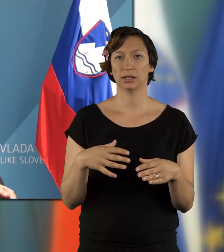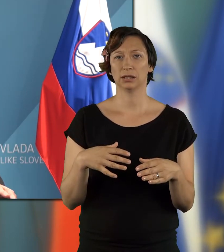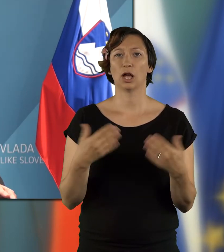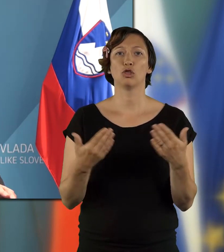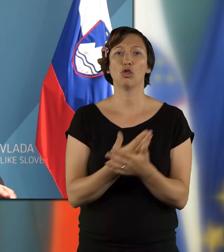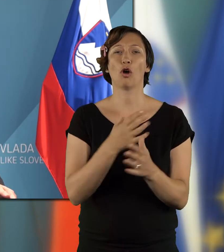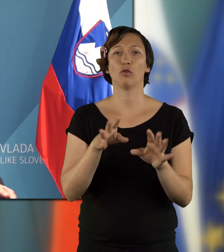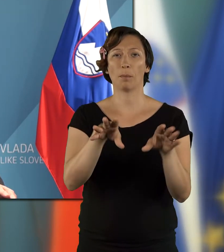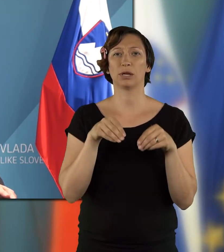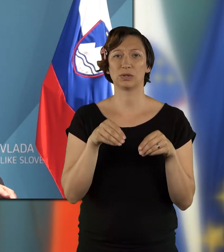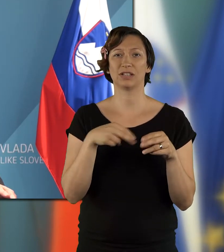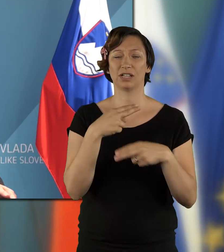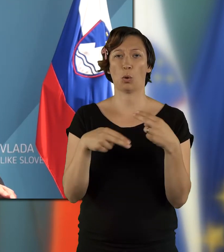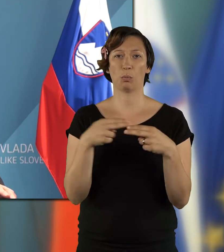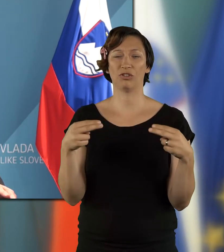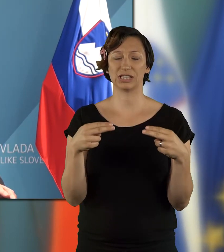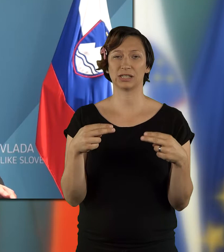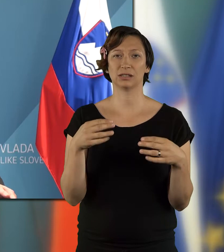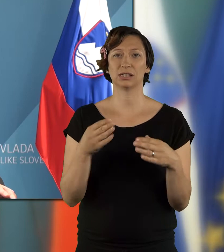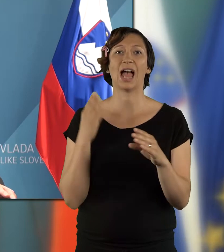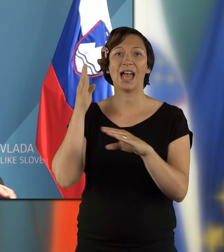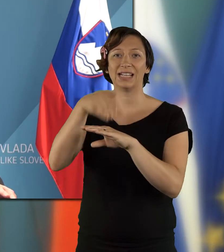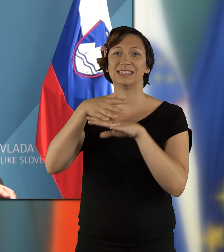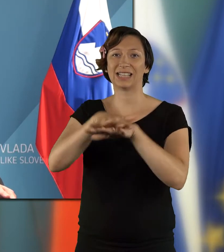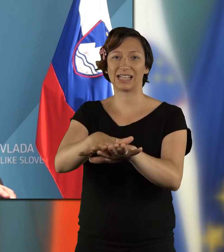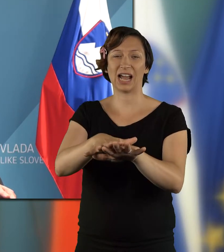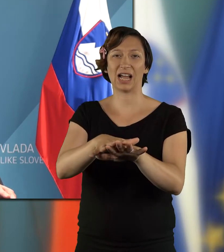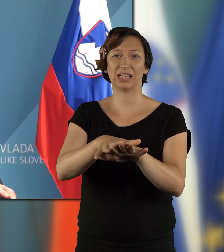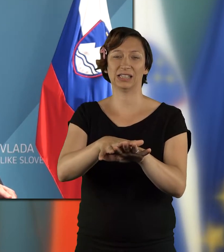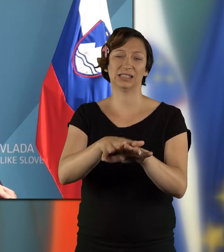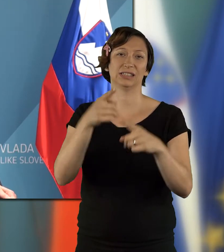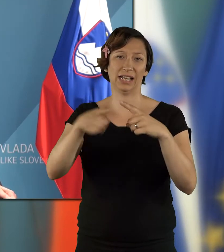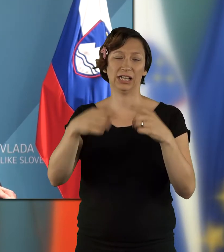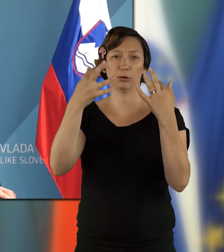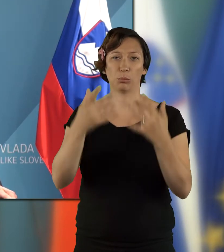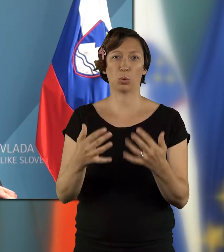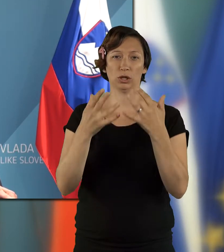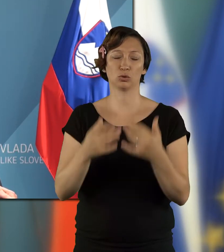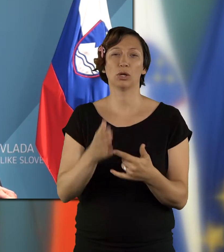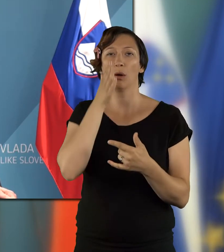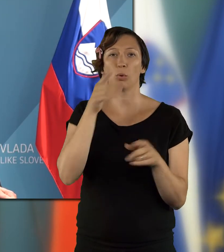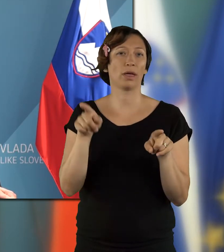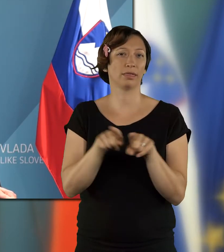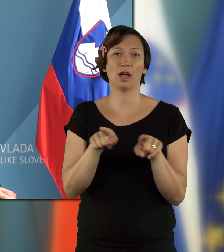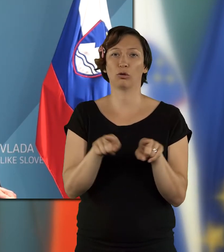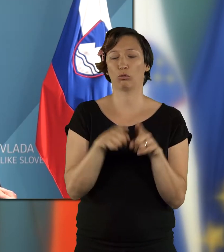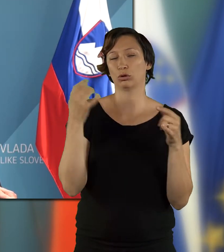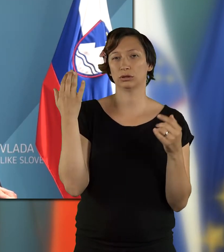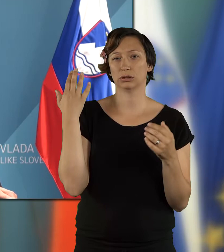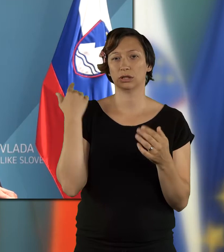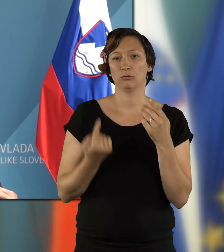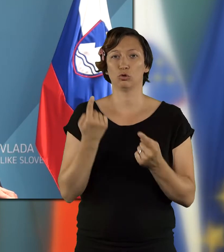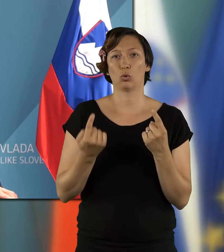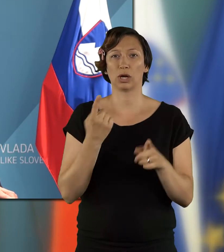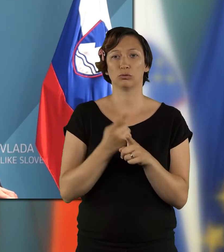Nujno novo prevzemanje obveznosti na integralnih postavkah proračuna pa bo enako, kot je to